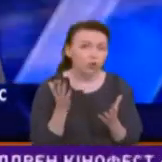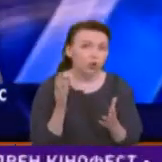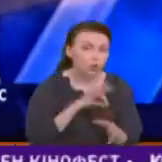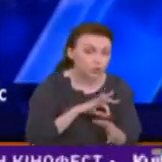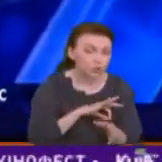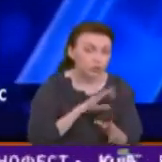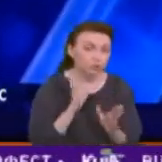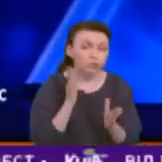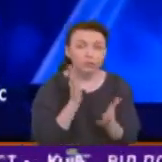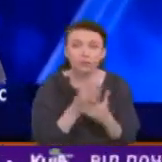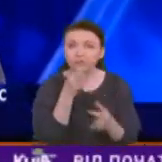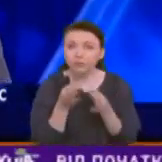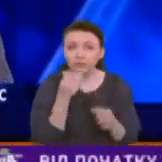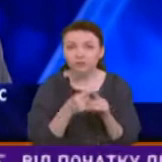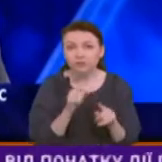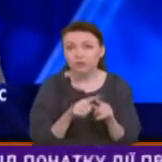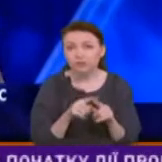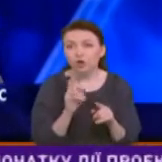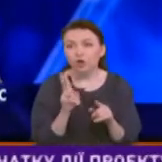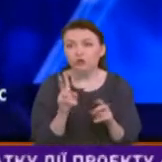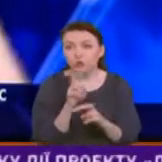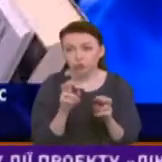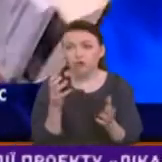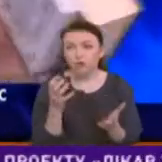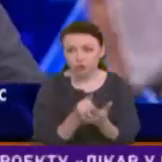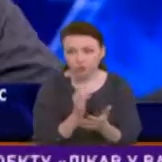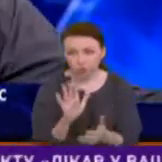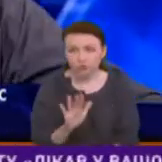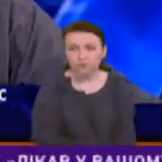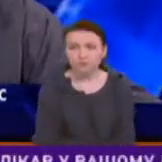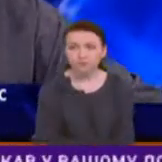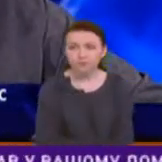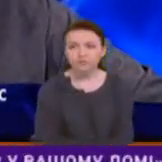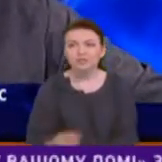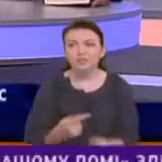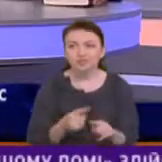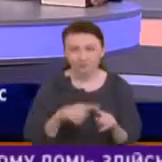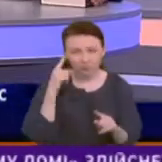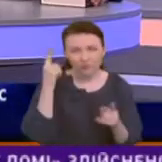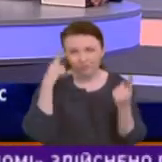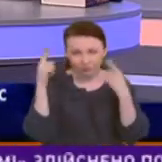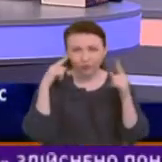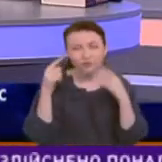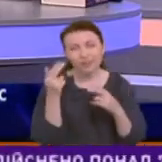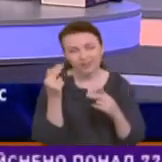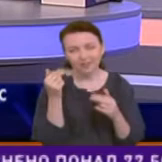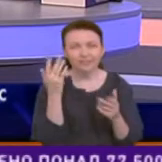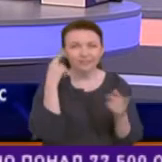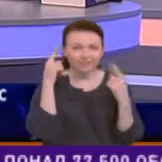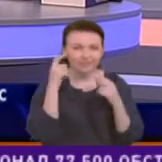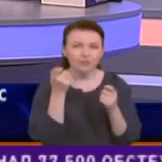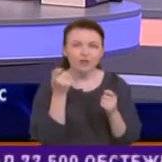тоді будемо мати відповіді на всі ці речі. До речі, хто шукає, той знаходить. Так, що? Так ви кажете, що це фольклор, да? Оце... Фольклор трохи. Такий